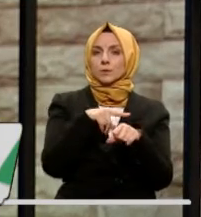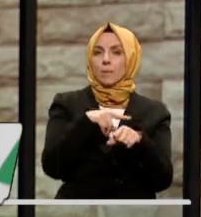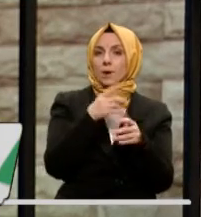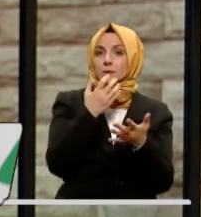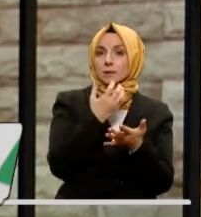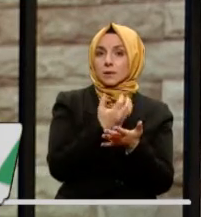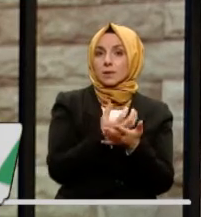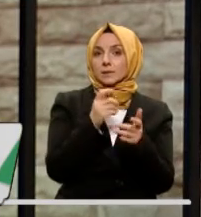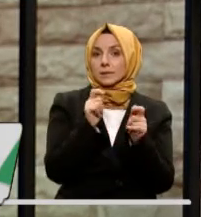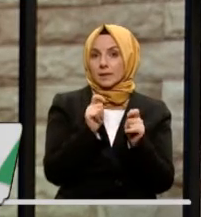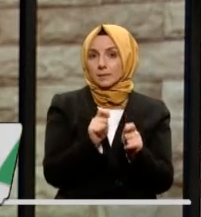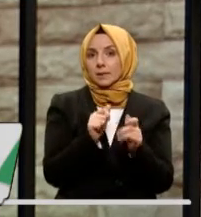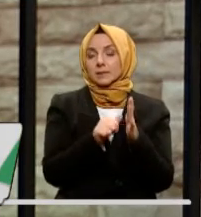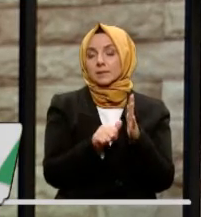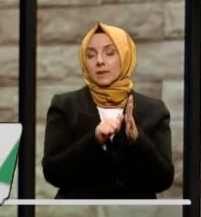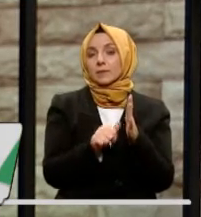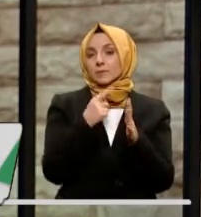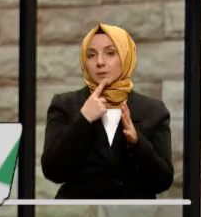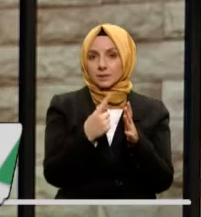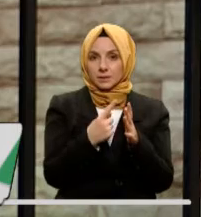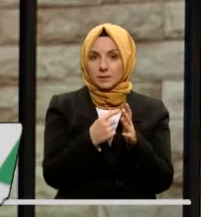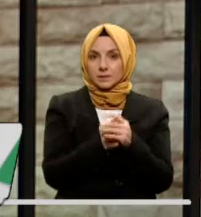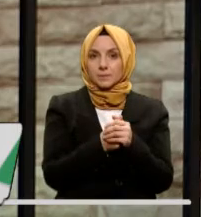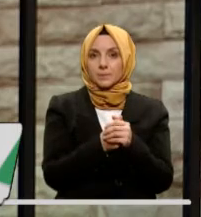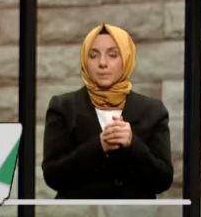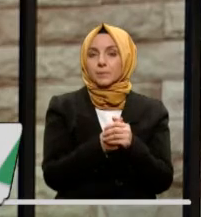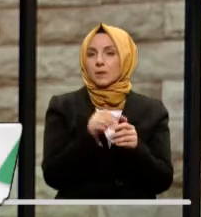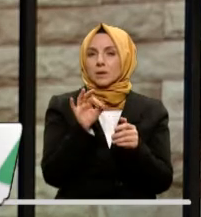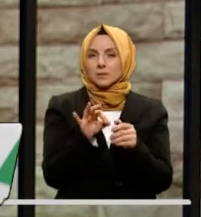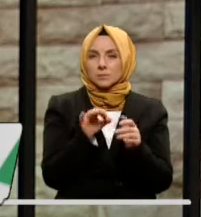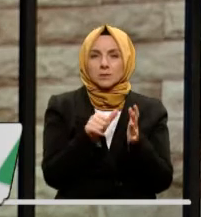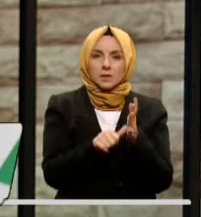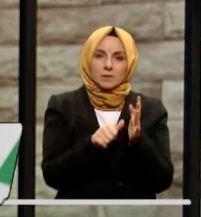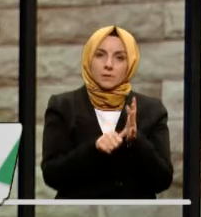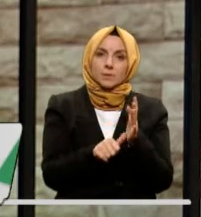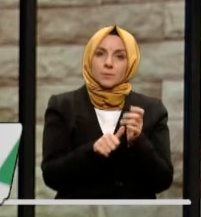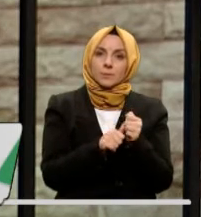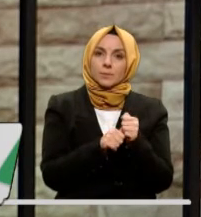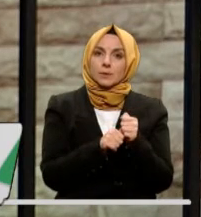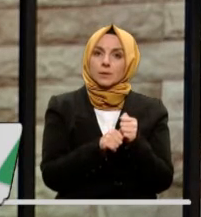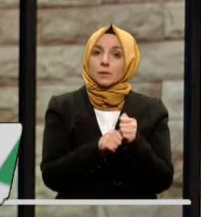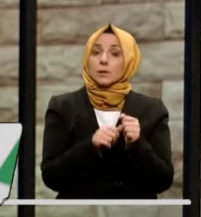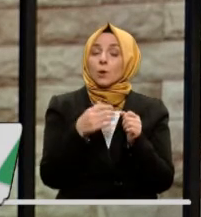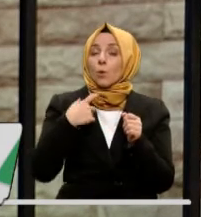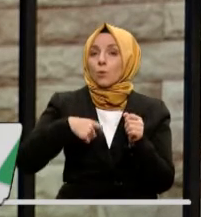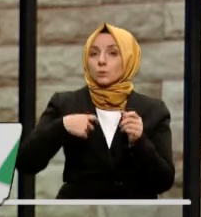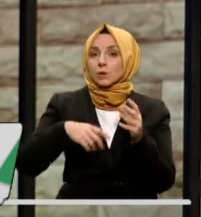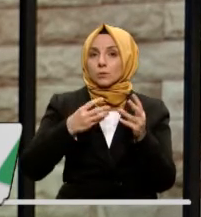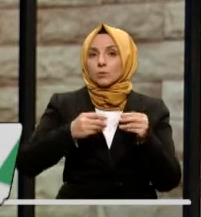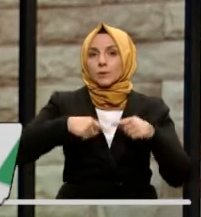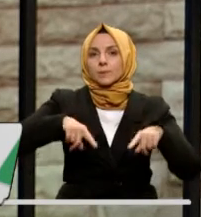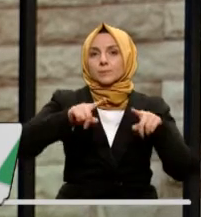kayıtla ya bilmektir Aslında takvim dediğimiz gelenekle şimdi takvimim Özellikle